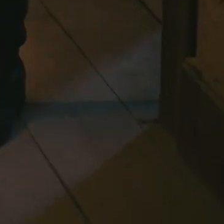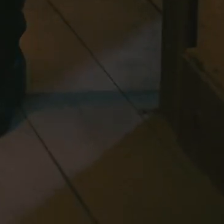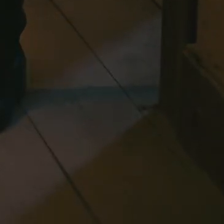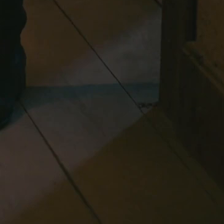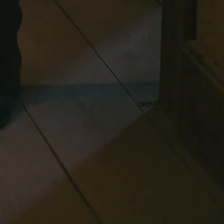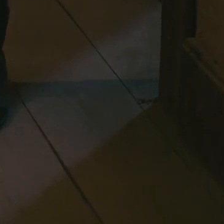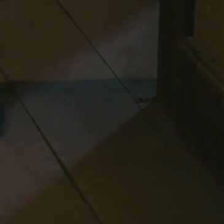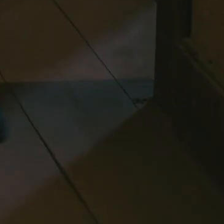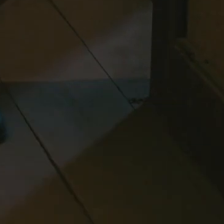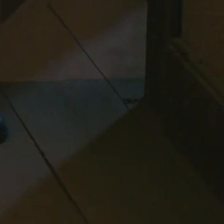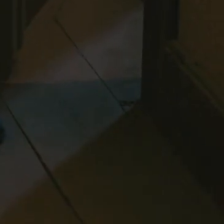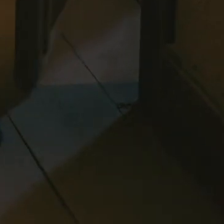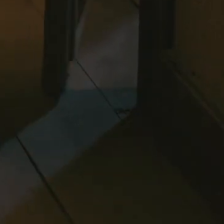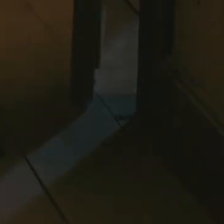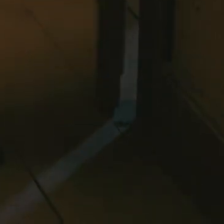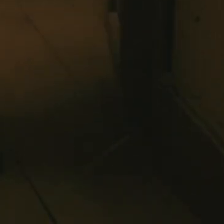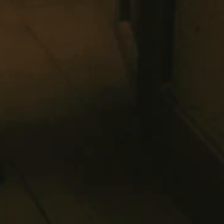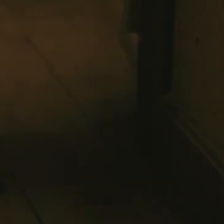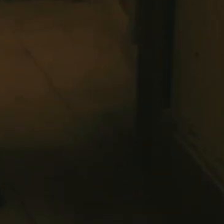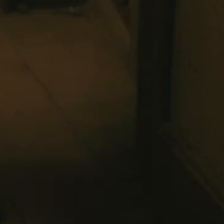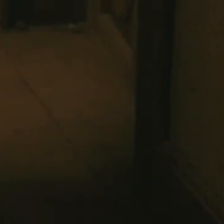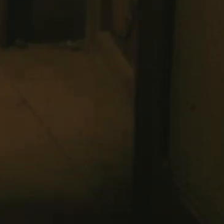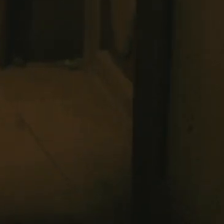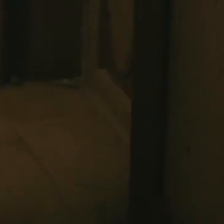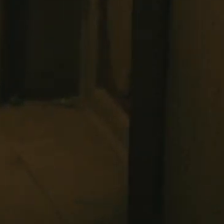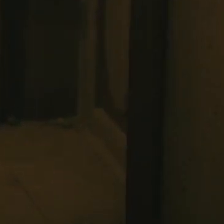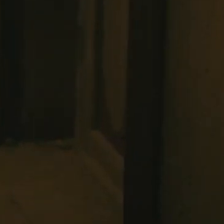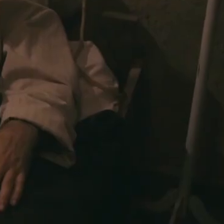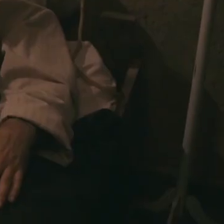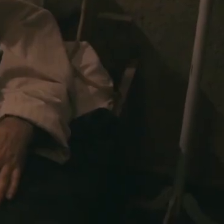Odaya giren Ali ağır ağır yaklaşırken Şefik kulak kesildi.